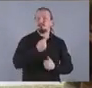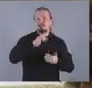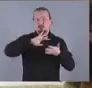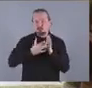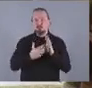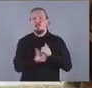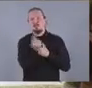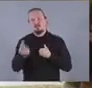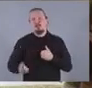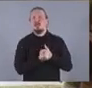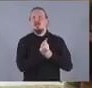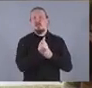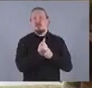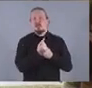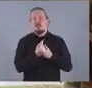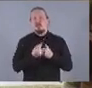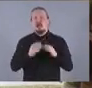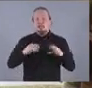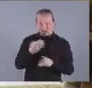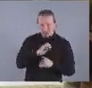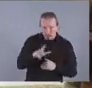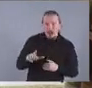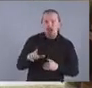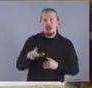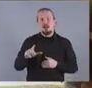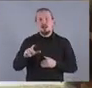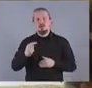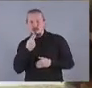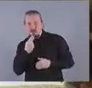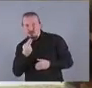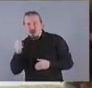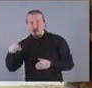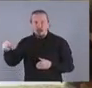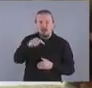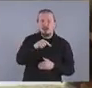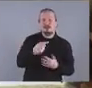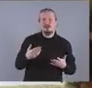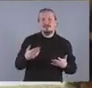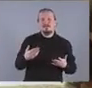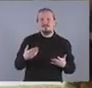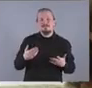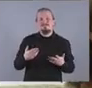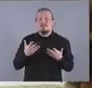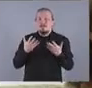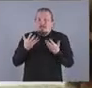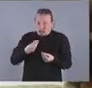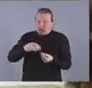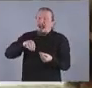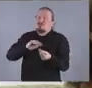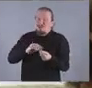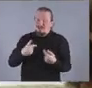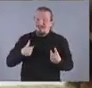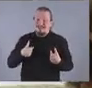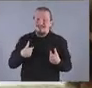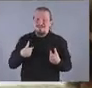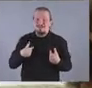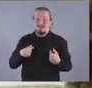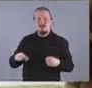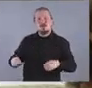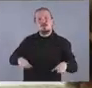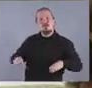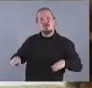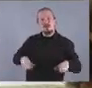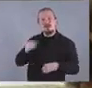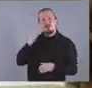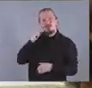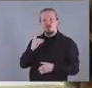des parties prenantes, les métropolitains, les métropolitaines, les usagers. Et j'oserais ajouter notre collègue Michel